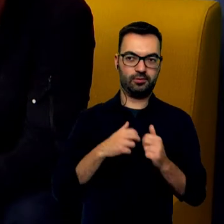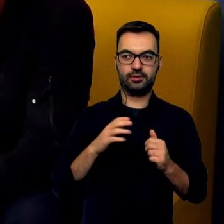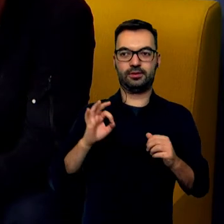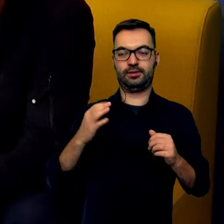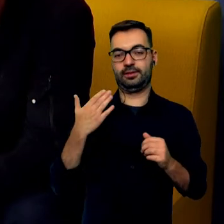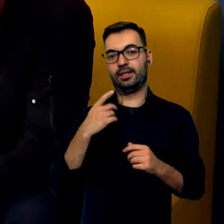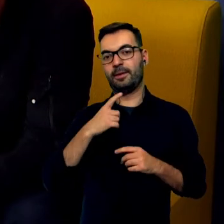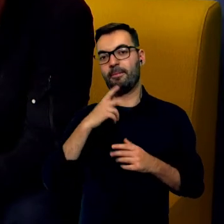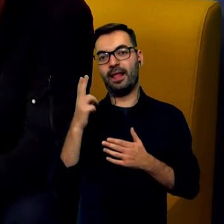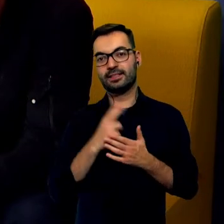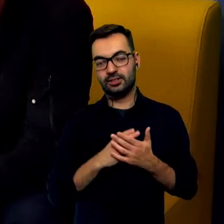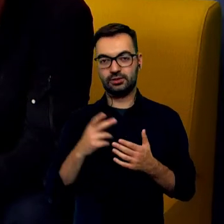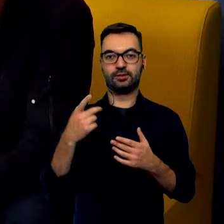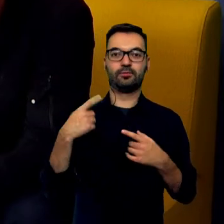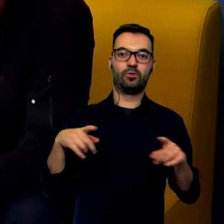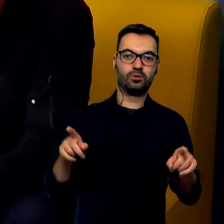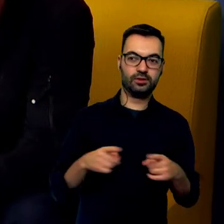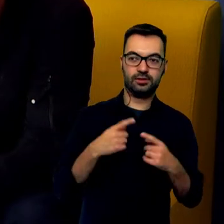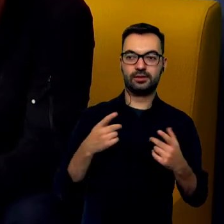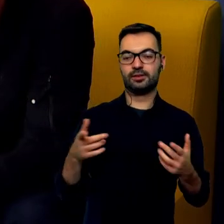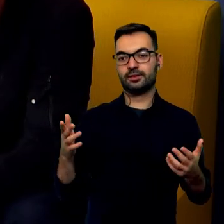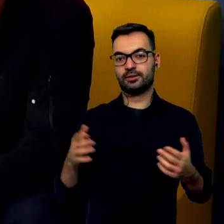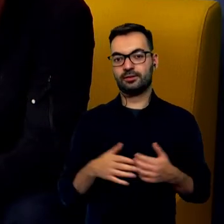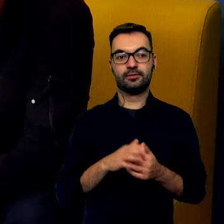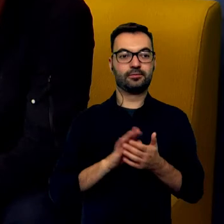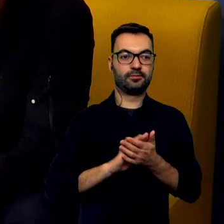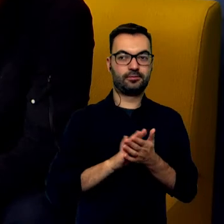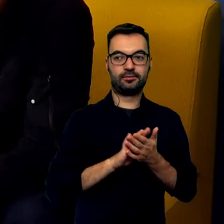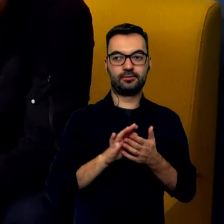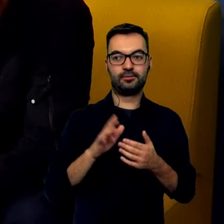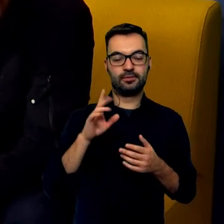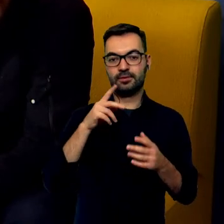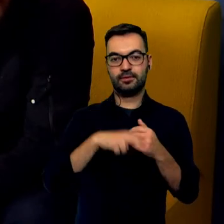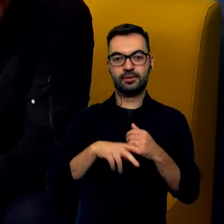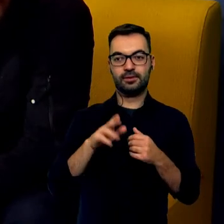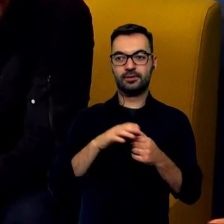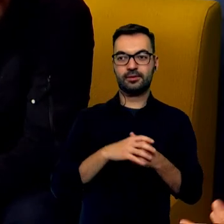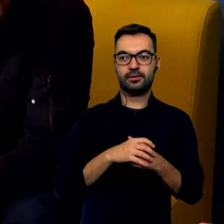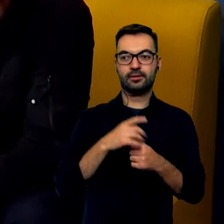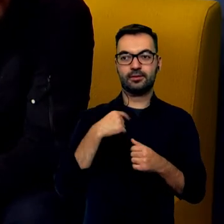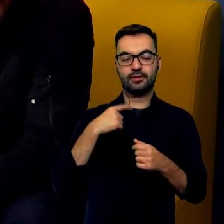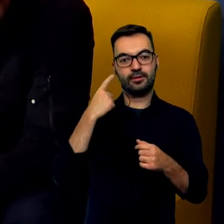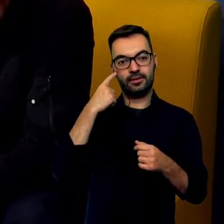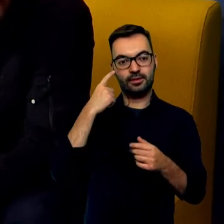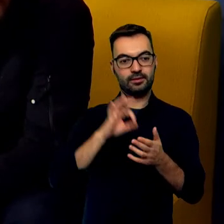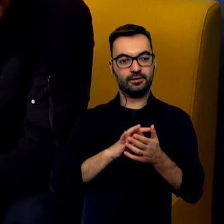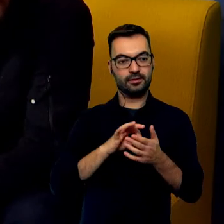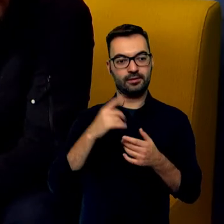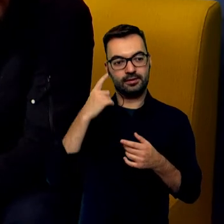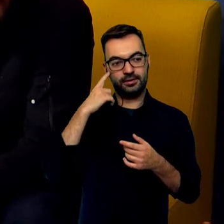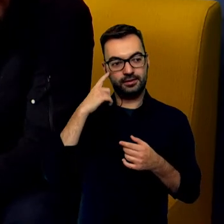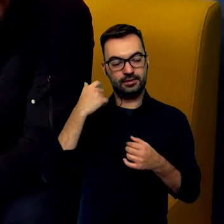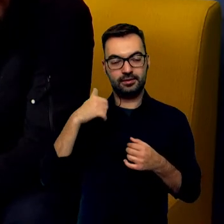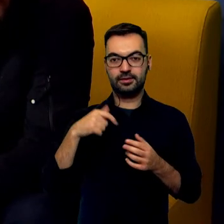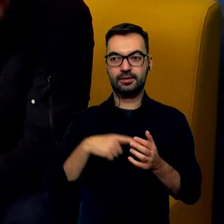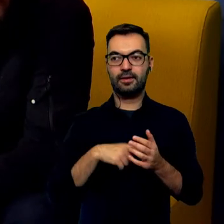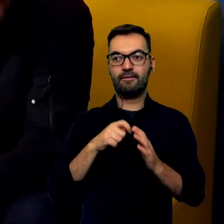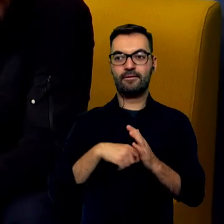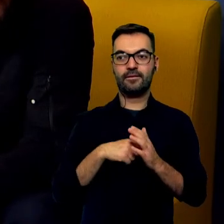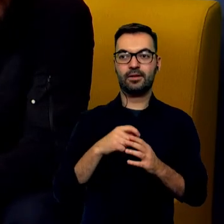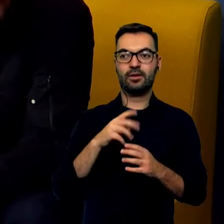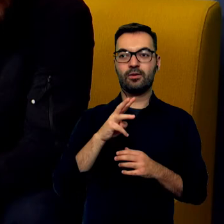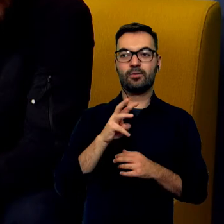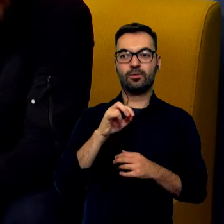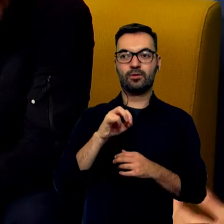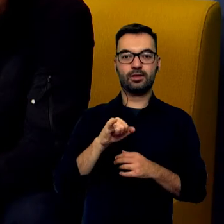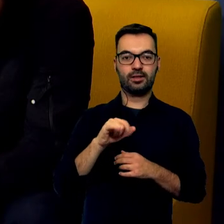teraz plastycznych, muzycznych, na Uniwersytecie Jagiellońskim. Tak mi się to teraz przypomniało, jeśli chodzi o film